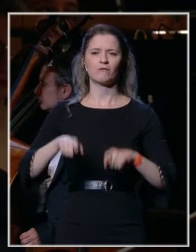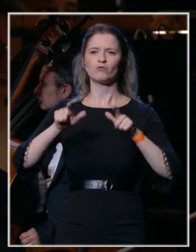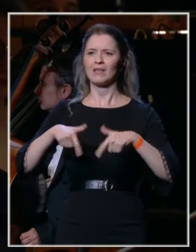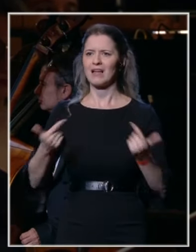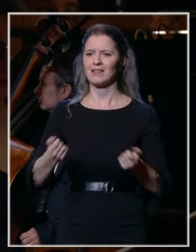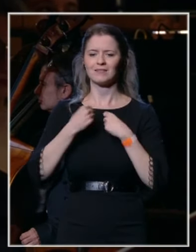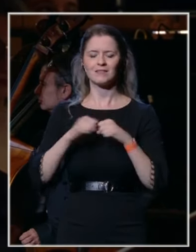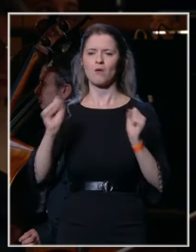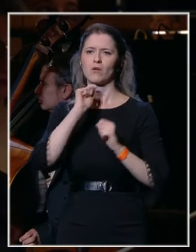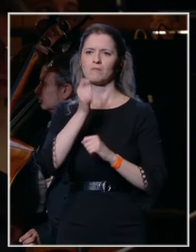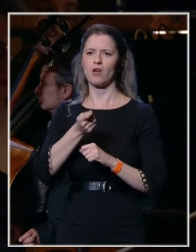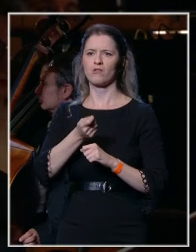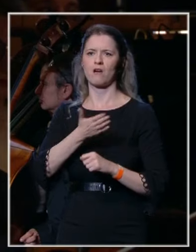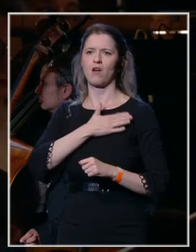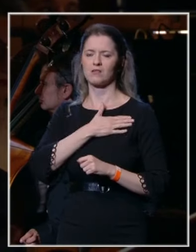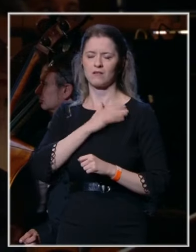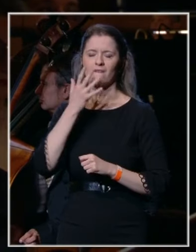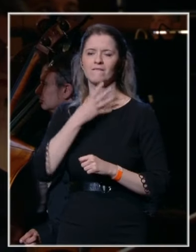vágya és akarata.